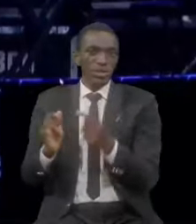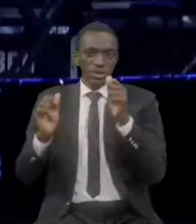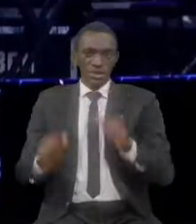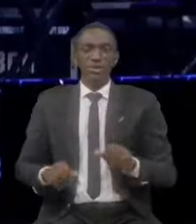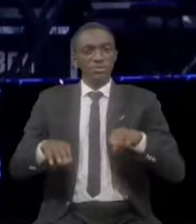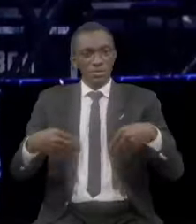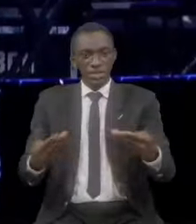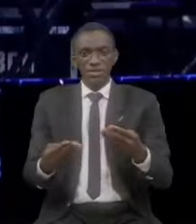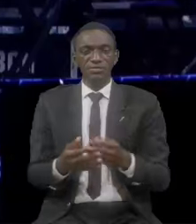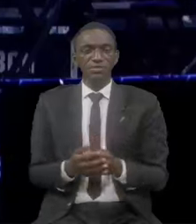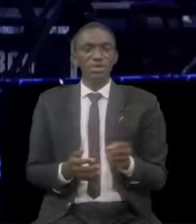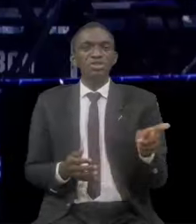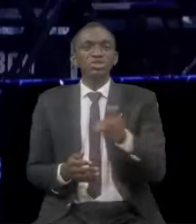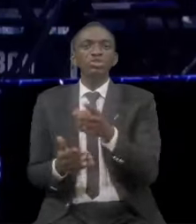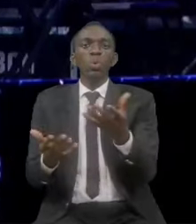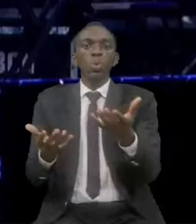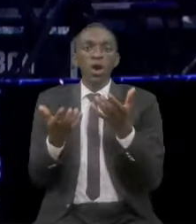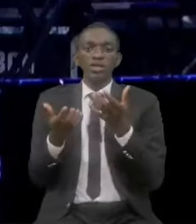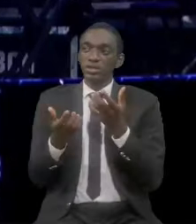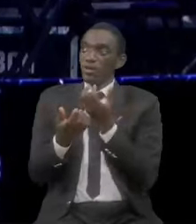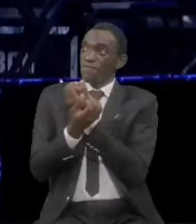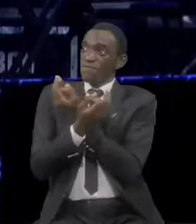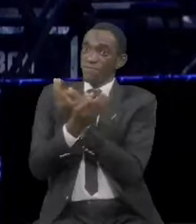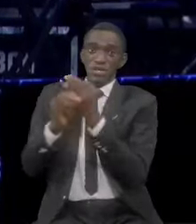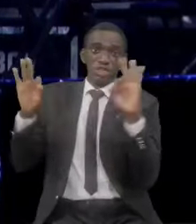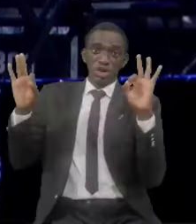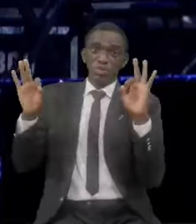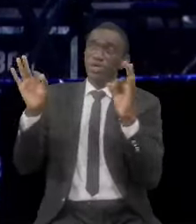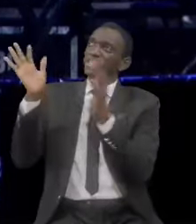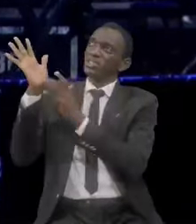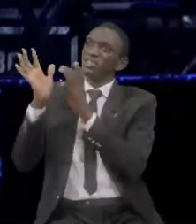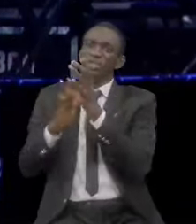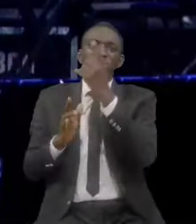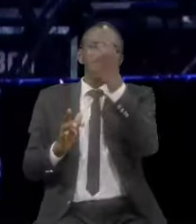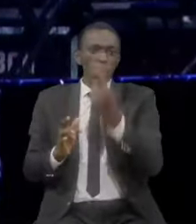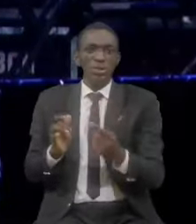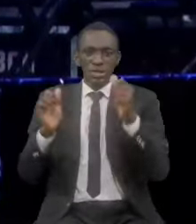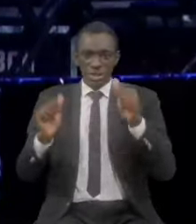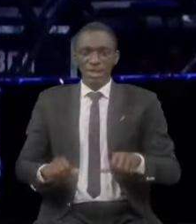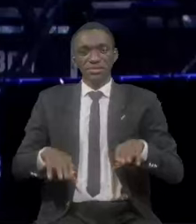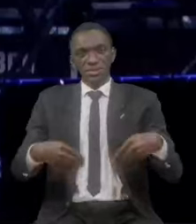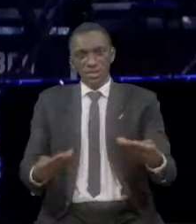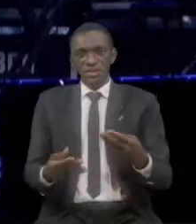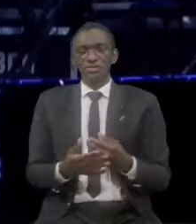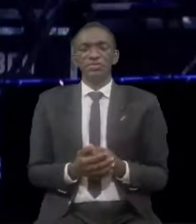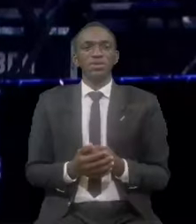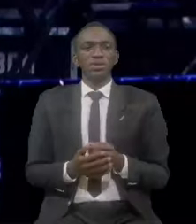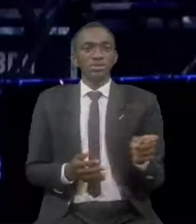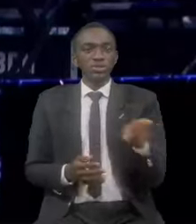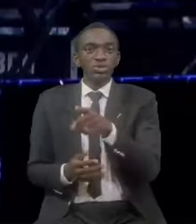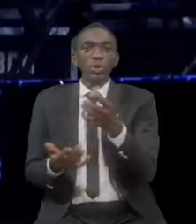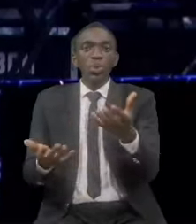Vous voulez cette libération que seul Jésus peut offrir. Vous voulez la joie